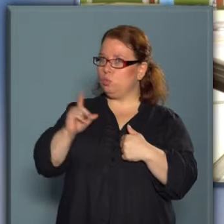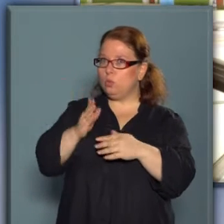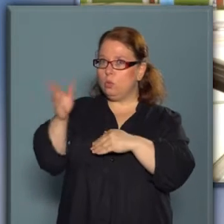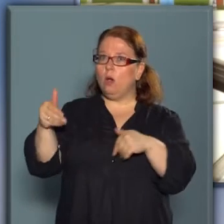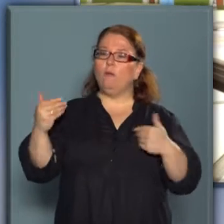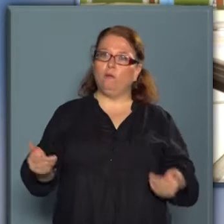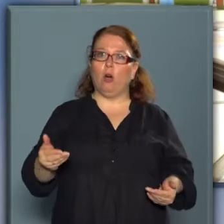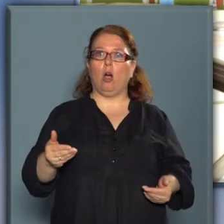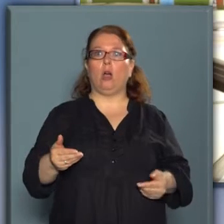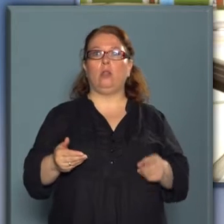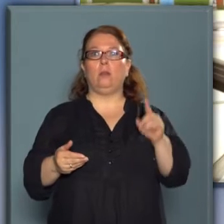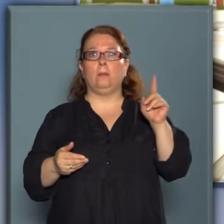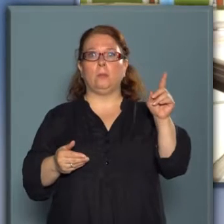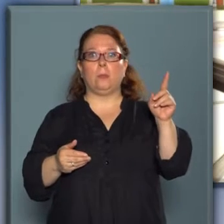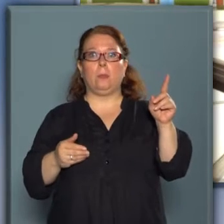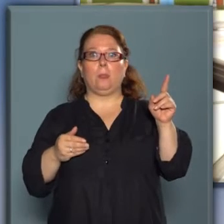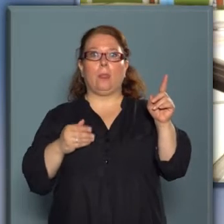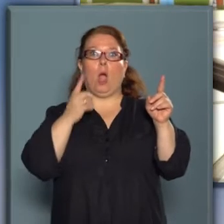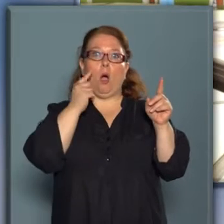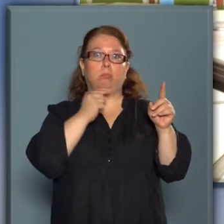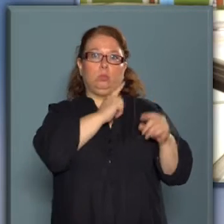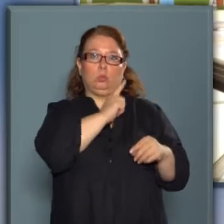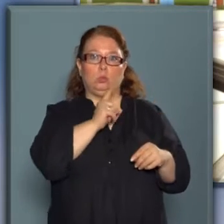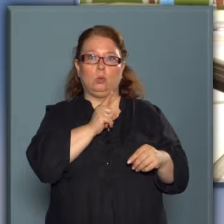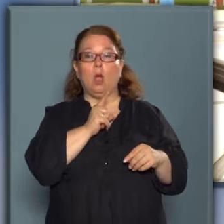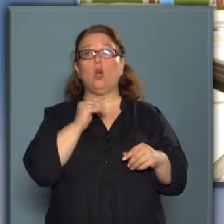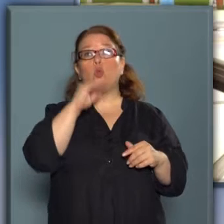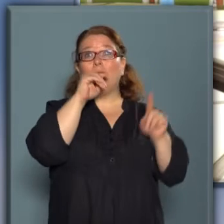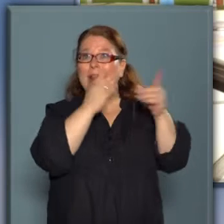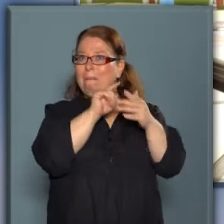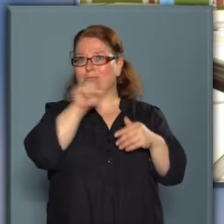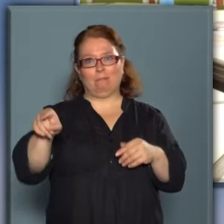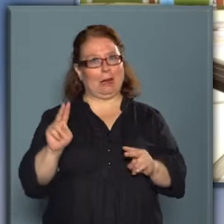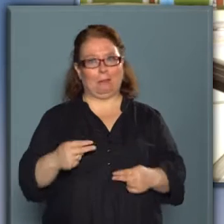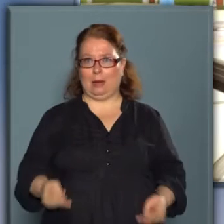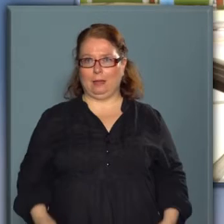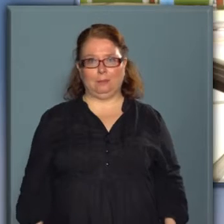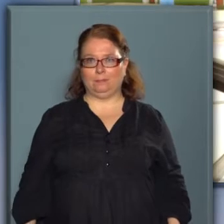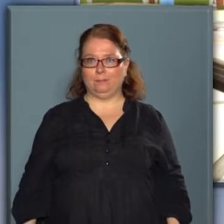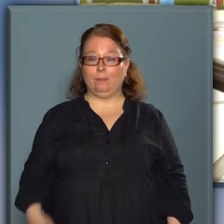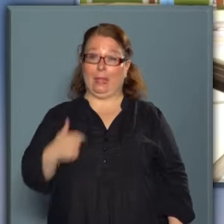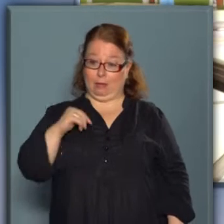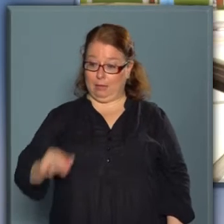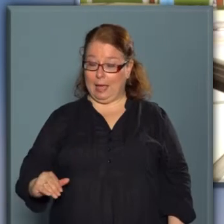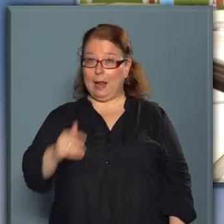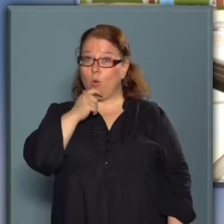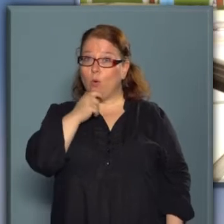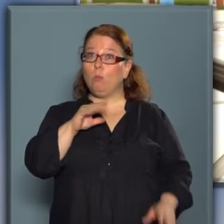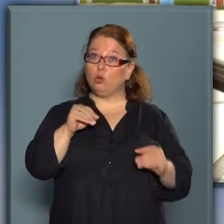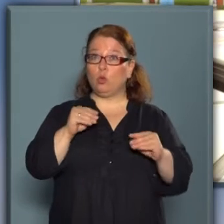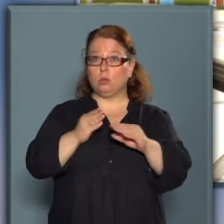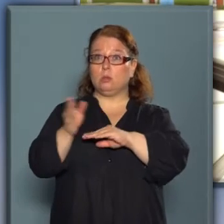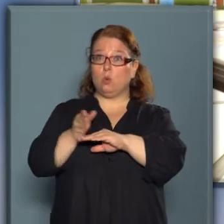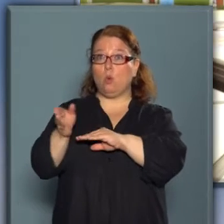édesanyámmal, vagy az édesapámmal. A nővérem már nem nagyon mehetett ki. Úgyhogy én gyerekkoromban elég